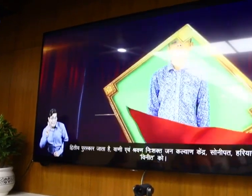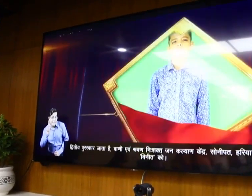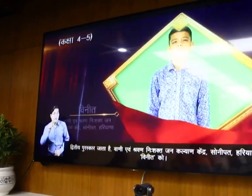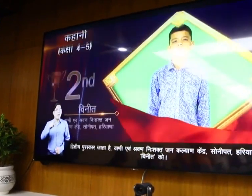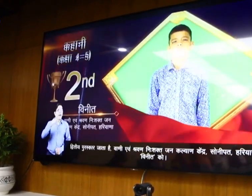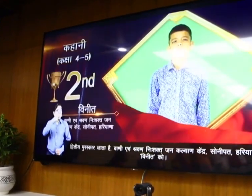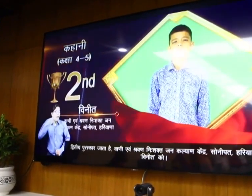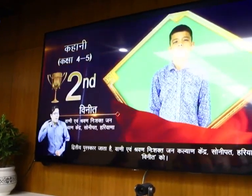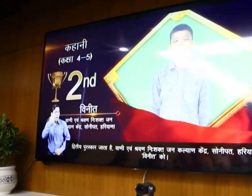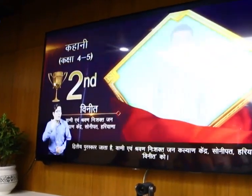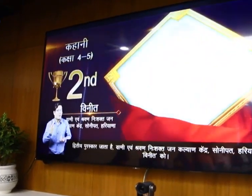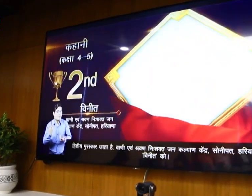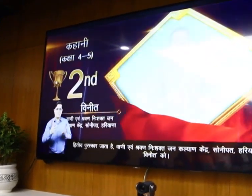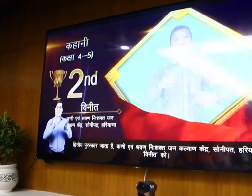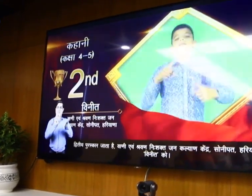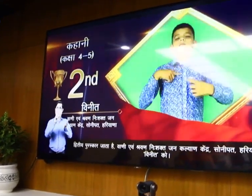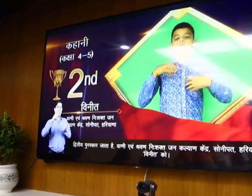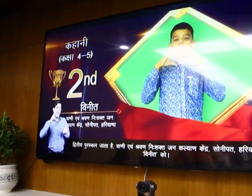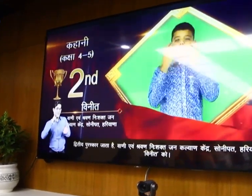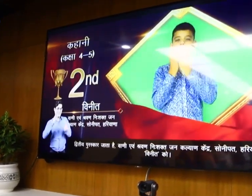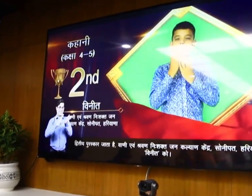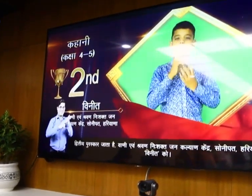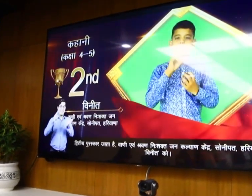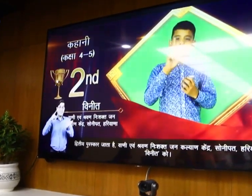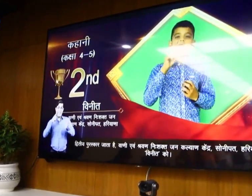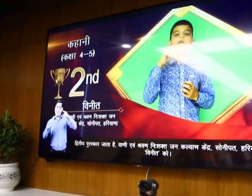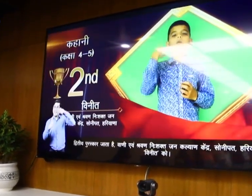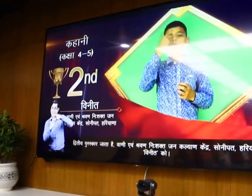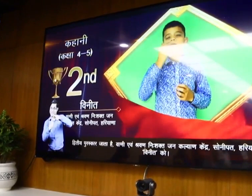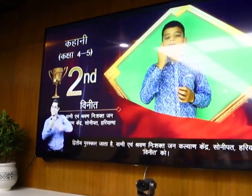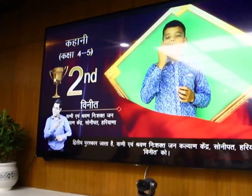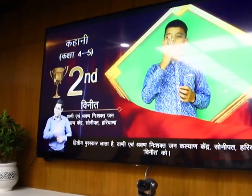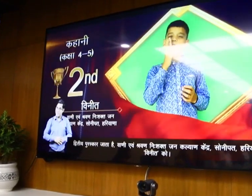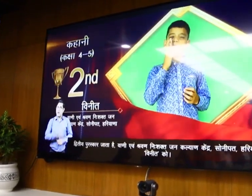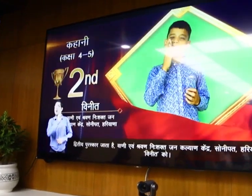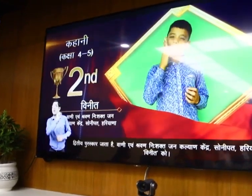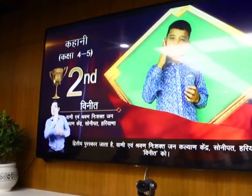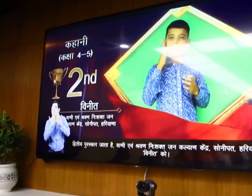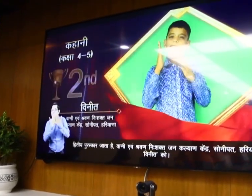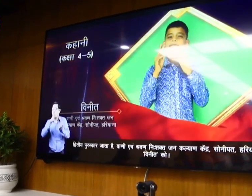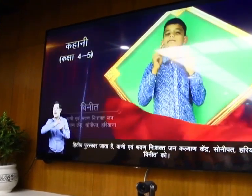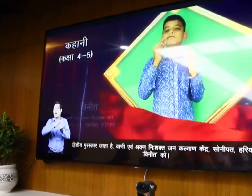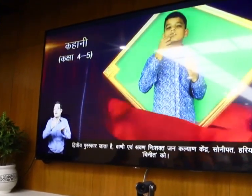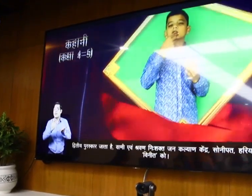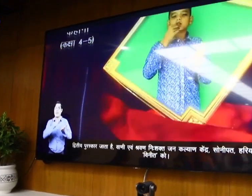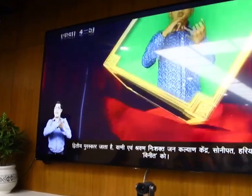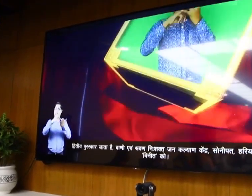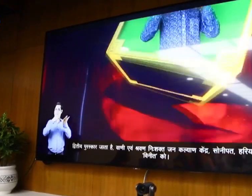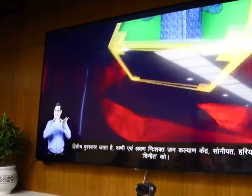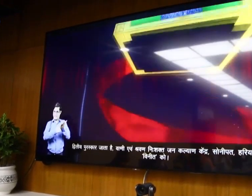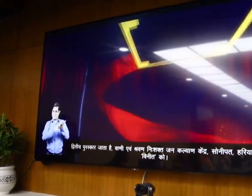द्वितीय पुरस्कार जाता है वाणी एवं श्रवण निशक्ति जन कल्याण केंद्र सोनीपत हरियाणा के विनीत